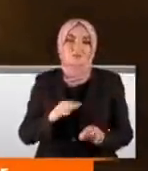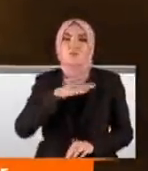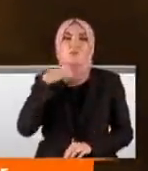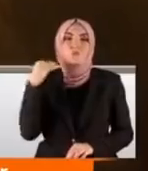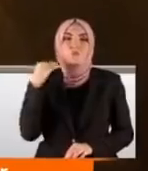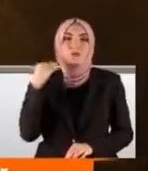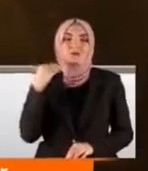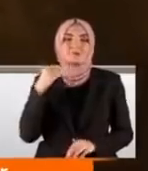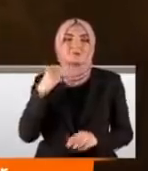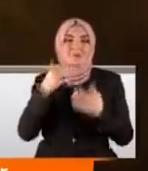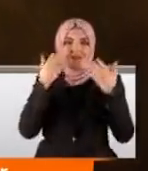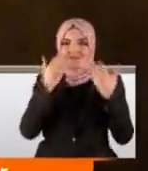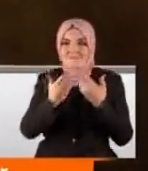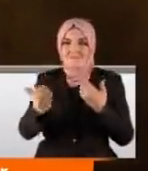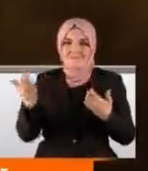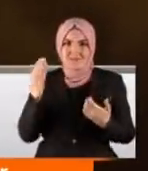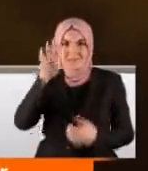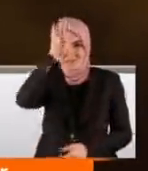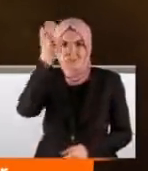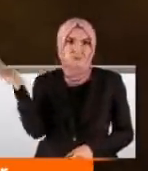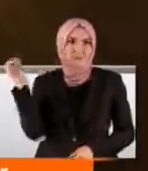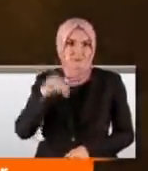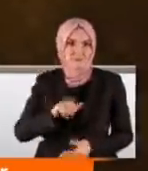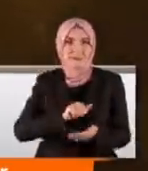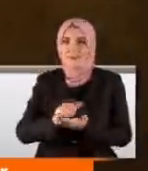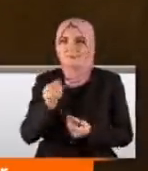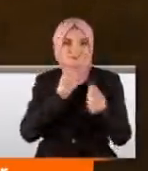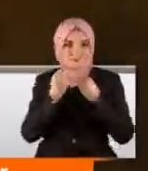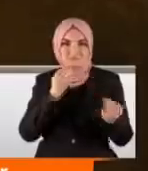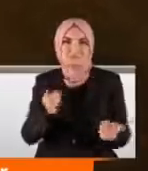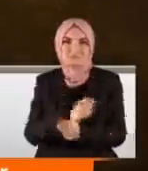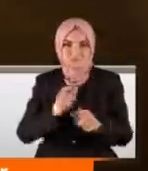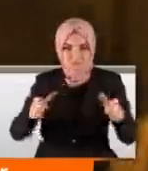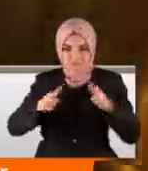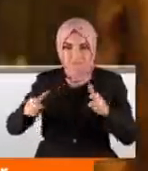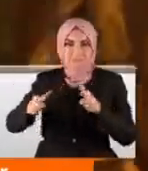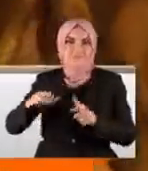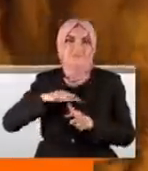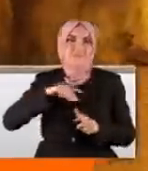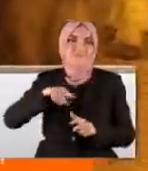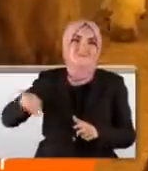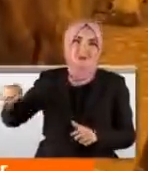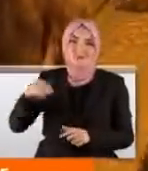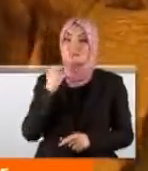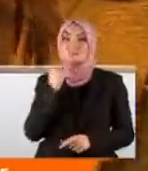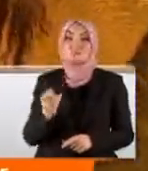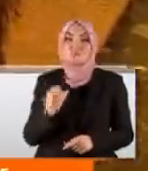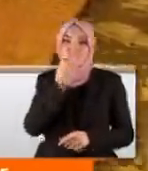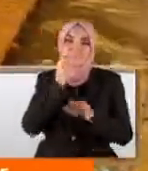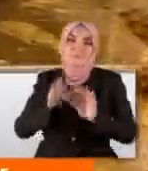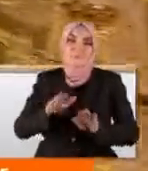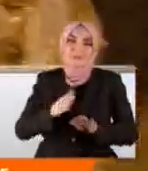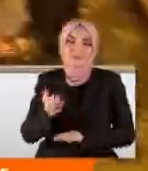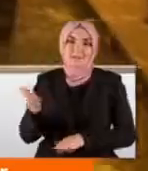geldi. Her birinin önünde yemleri bulunuyor ve onlar şimdi müşterilerini bekliyor. Peki ama